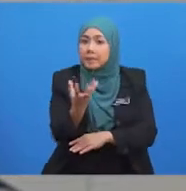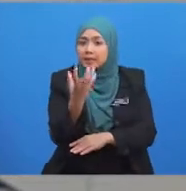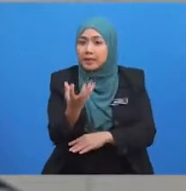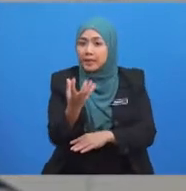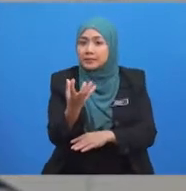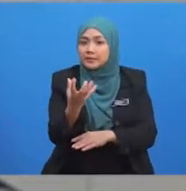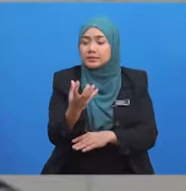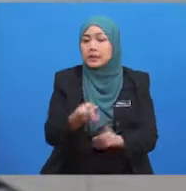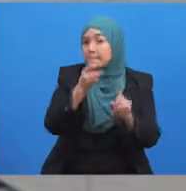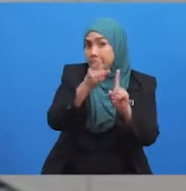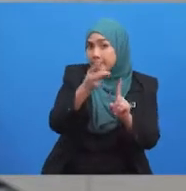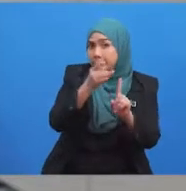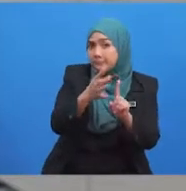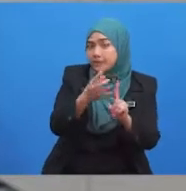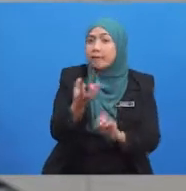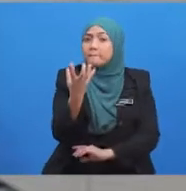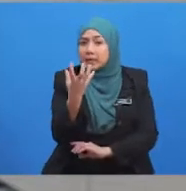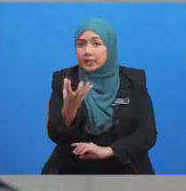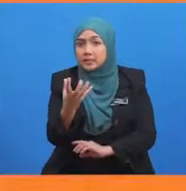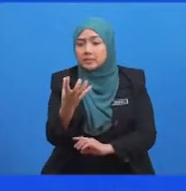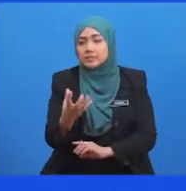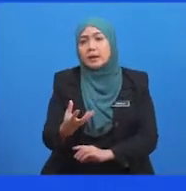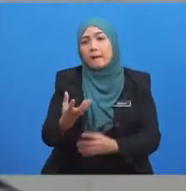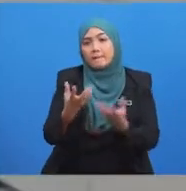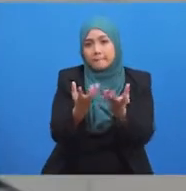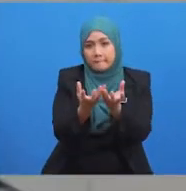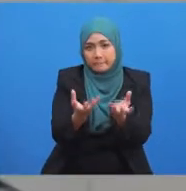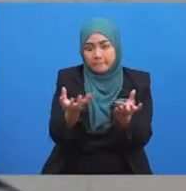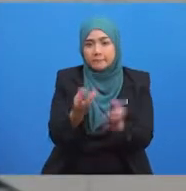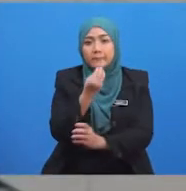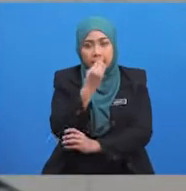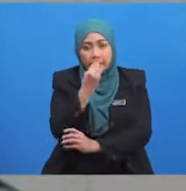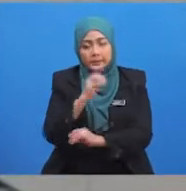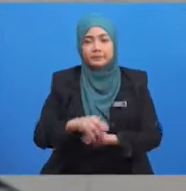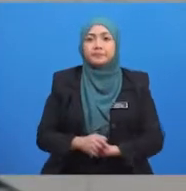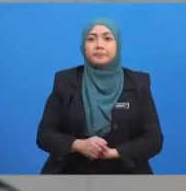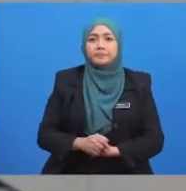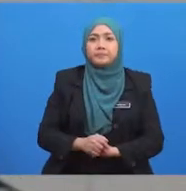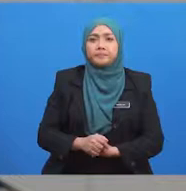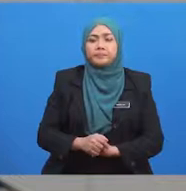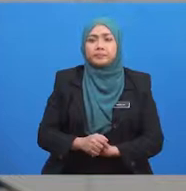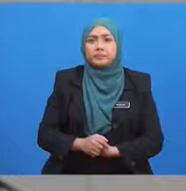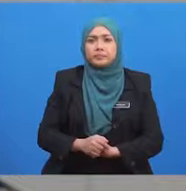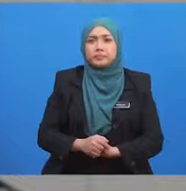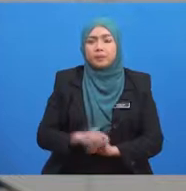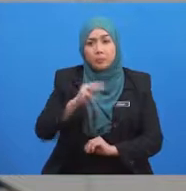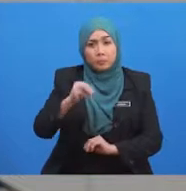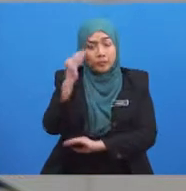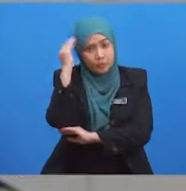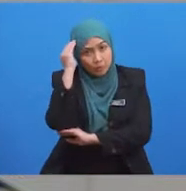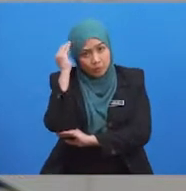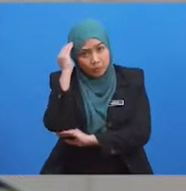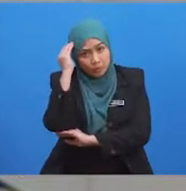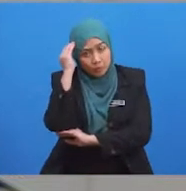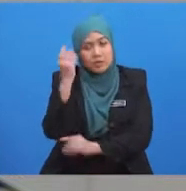polisterin, bekas makanan dan plastik. Tahukah kamu bahawa semua jawapan yang